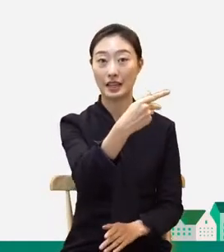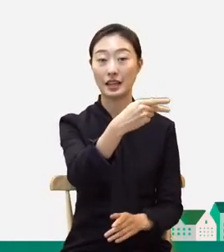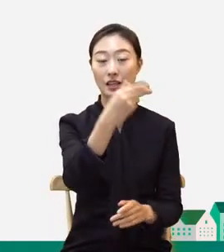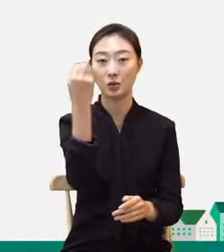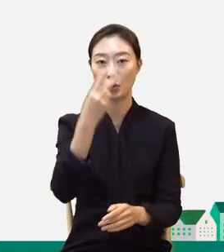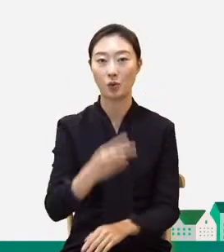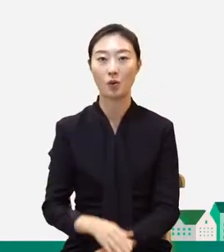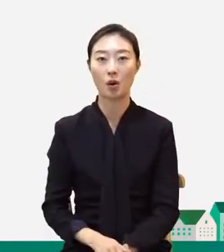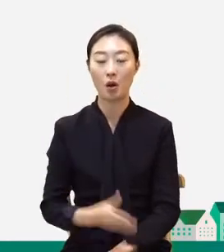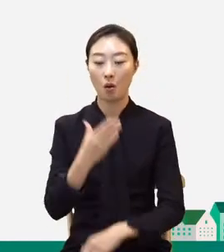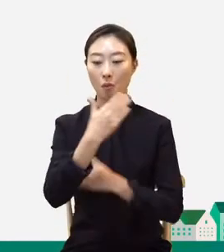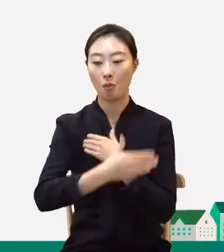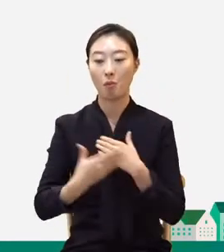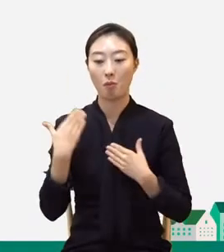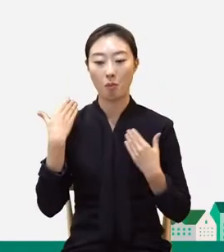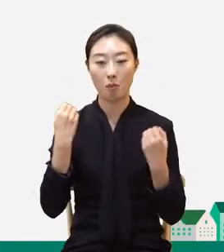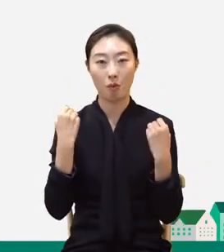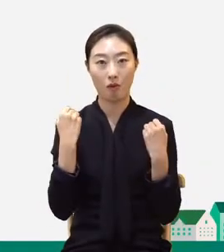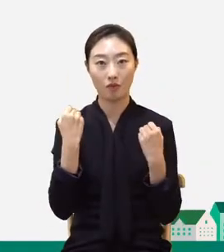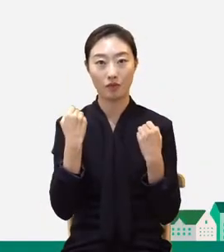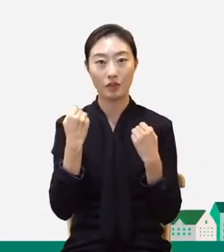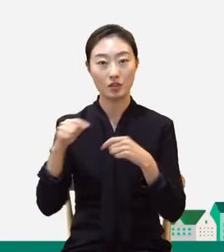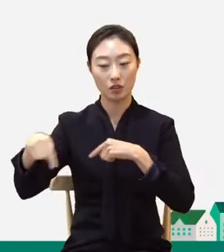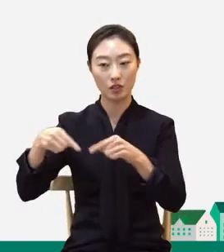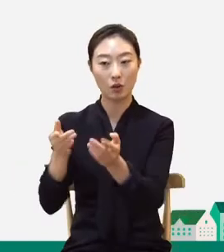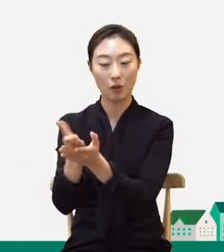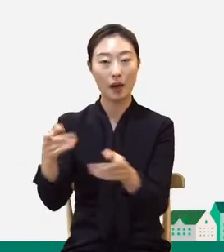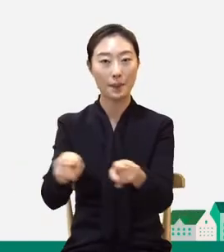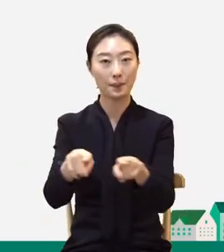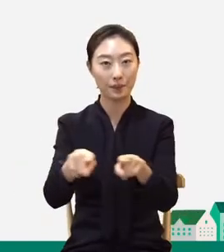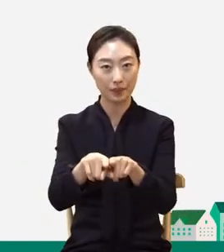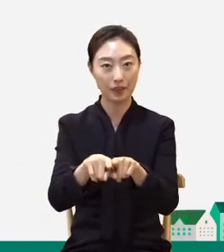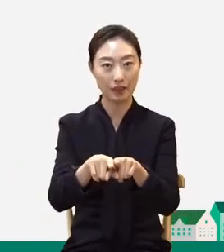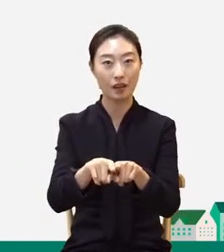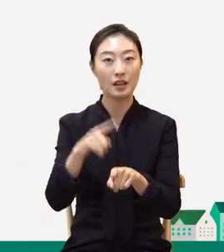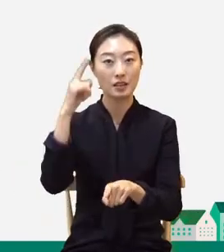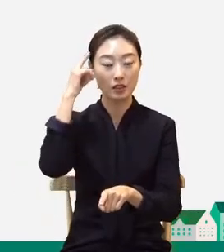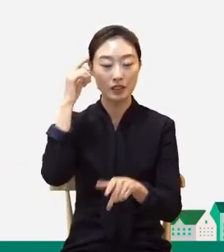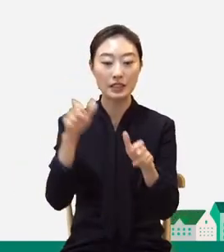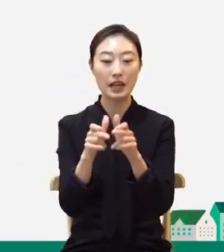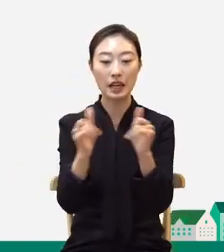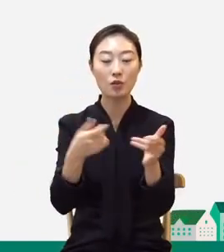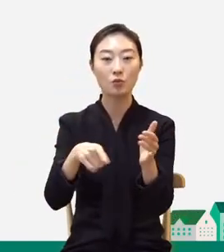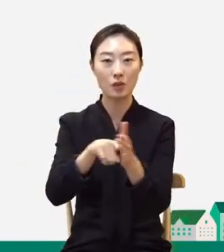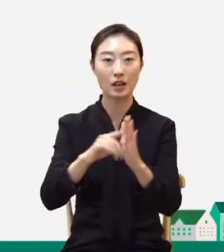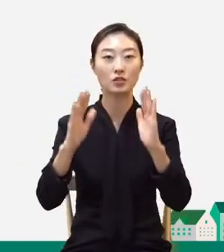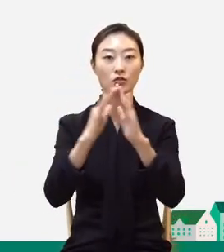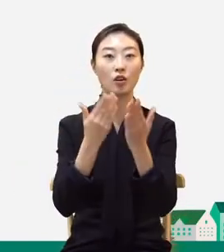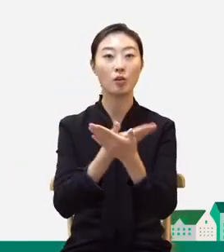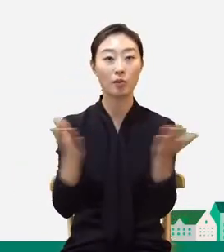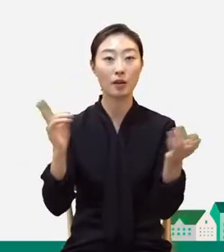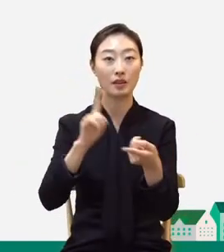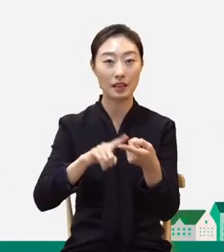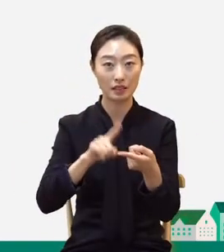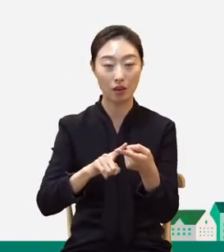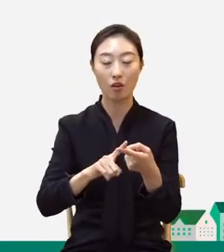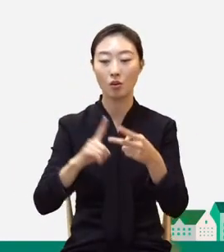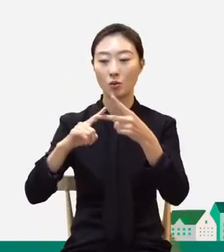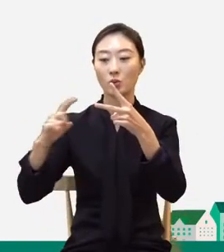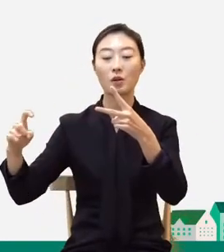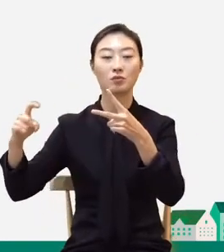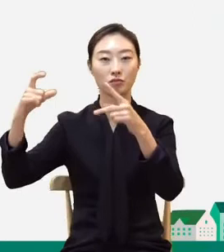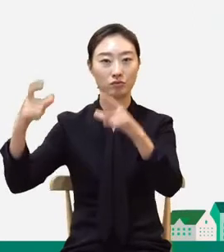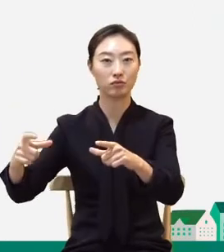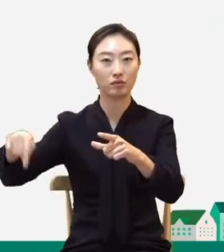보건의료정책과와 함께 정신 장애인만을 위한 지원주거 모델 사업을 추진을 하게 되면서 저희 광역센터에서 동대문구에